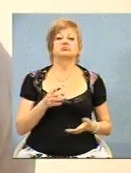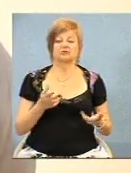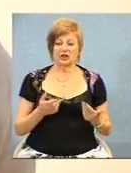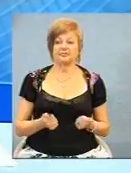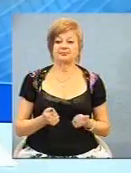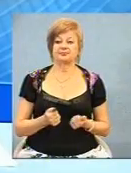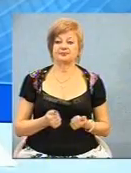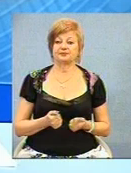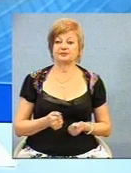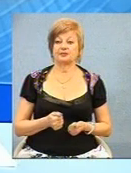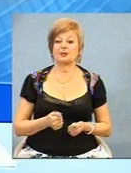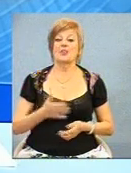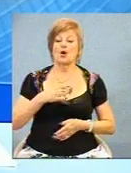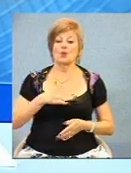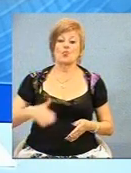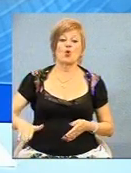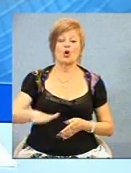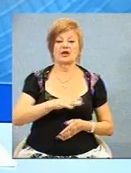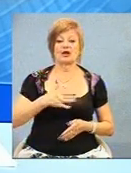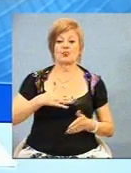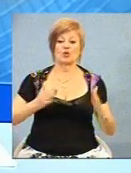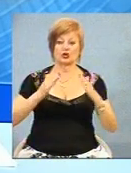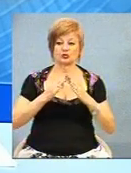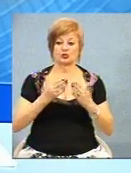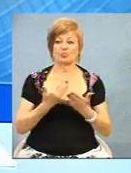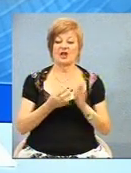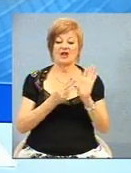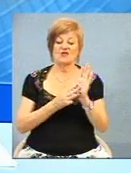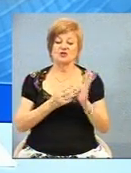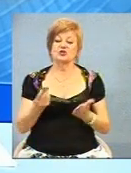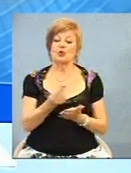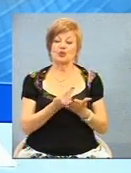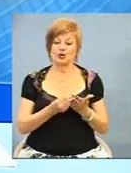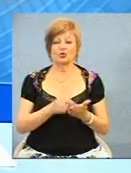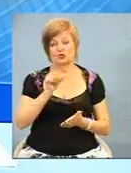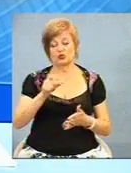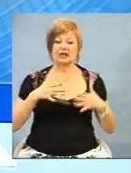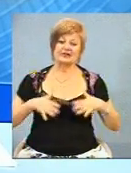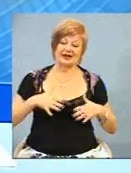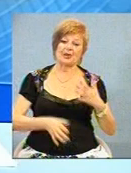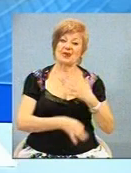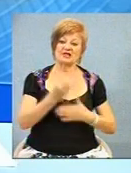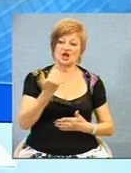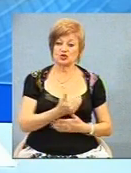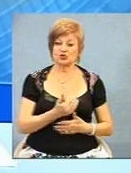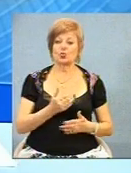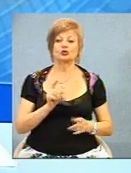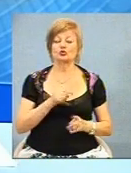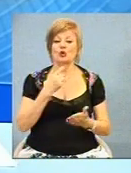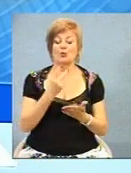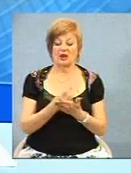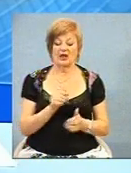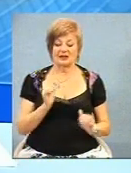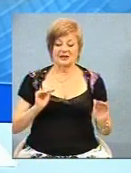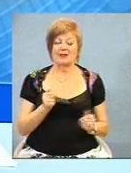да. «Мій край – мій дім». Близько 80 малюнків дітей зі Сходу та Криму ілюструють враження від подій на малій батьківщині